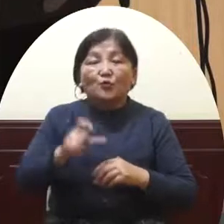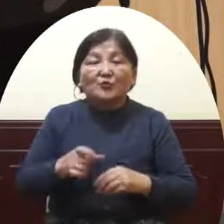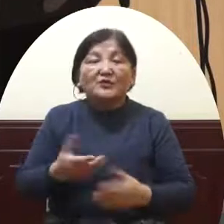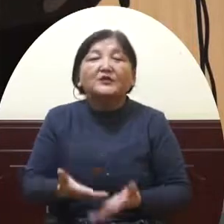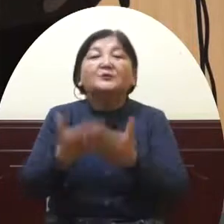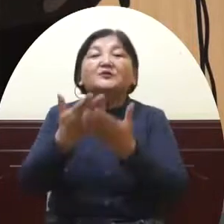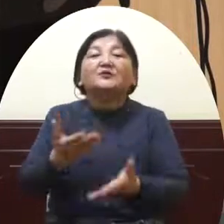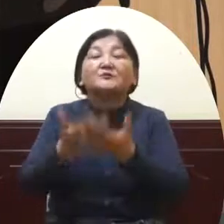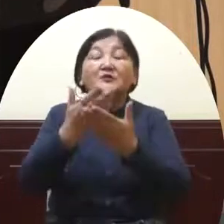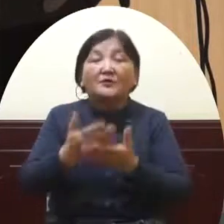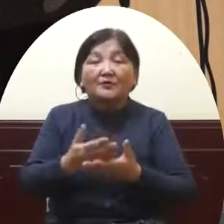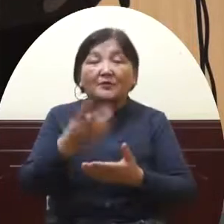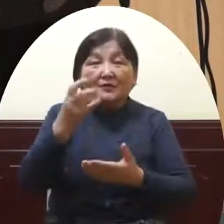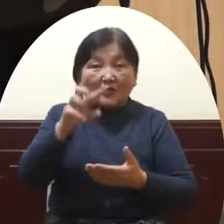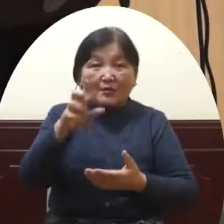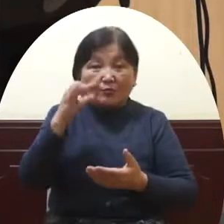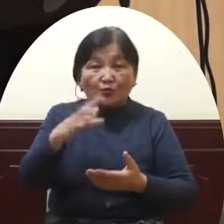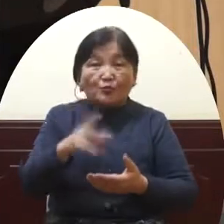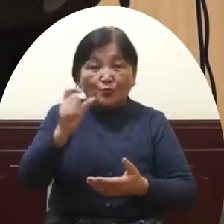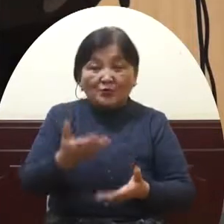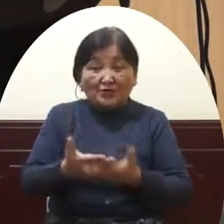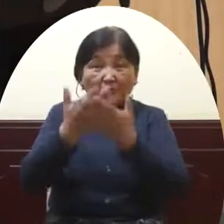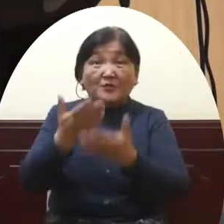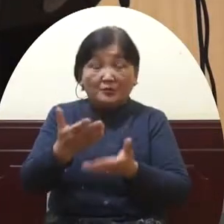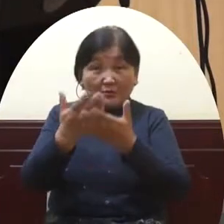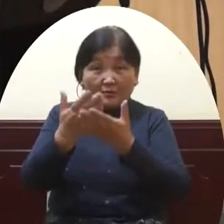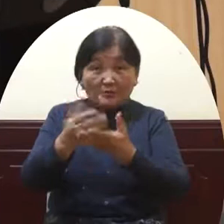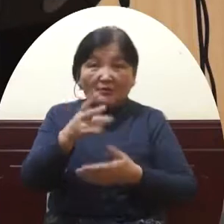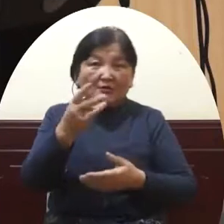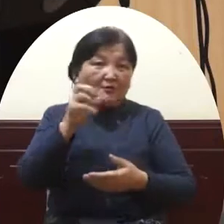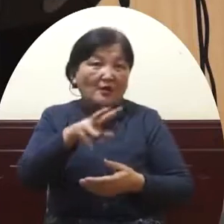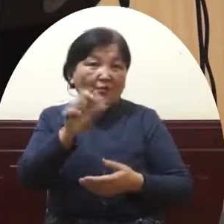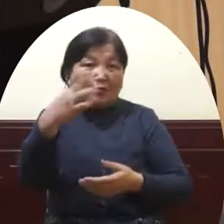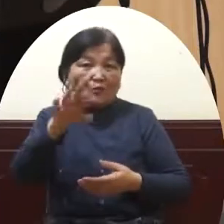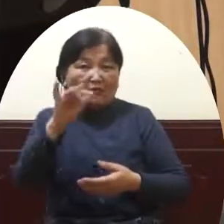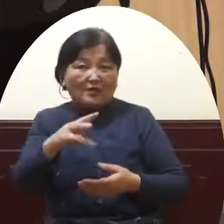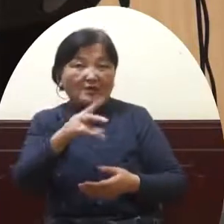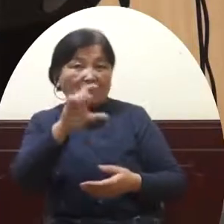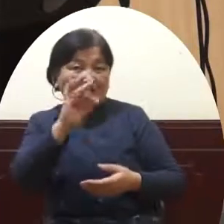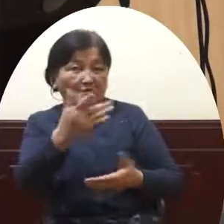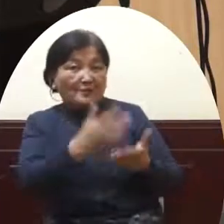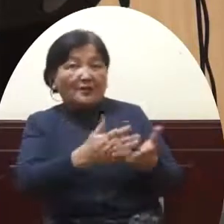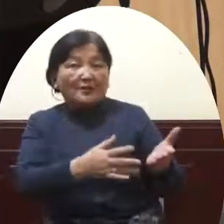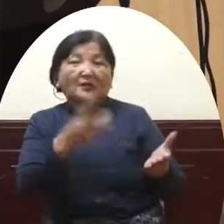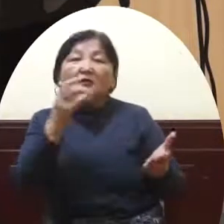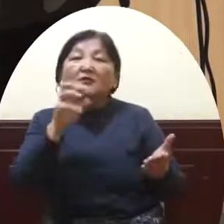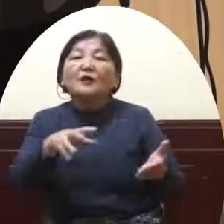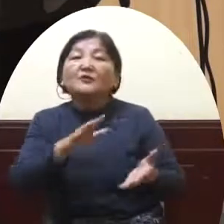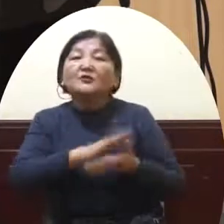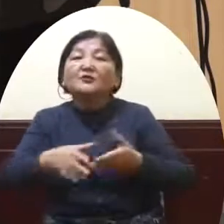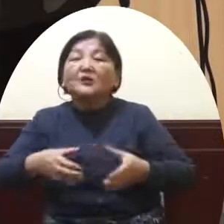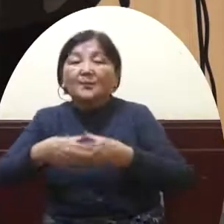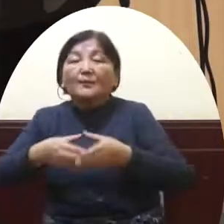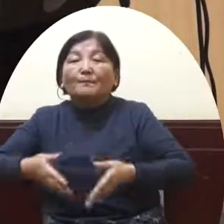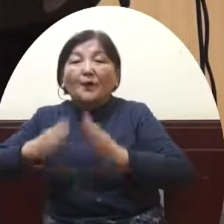гэдэл. Нам босчуудыг дэмжих хөдөлгөөн юм бол энэ намуудын эсрэг хөдөлгөөн байгаа байхгүй юу? Нам байгуулагчнараа дэлхийн ертөнцийн юу олж